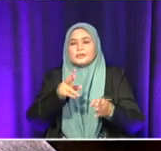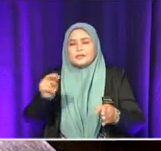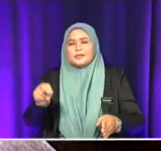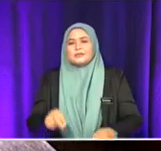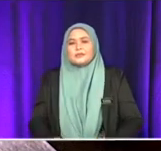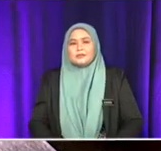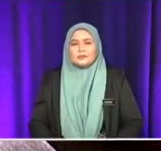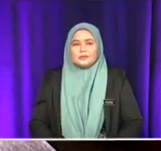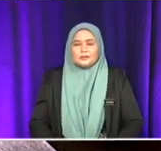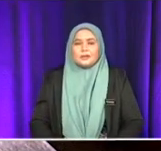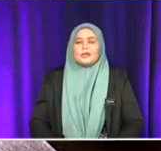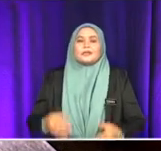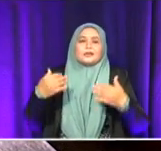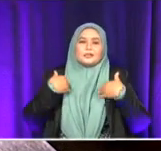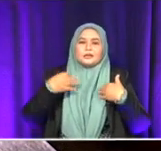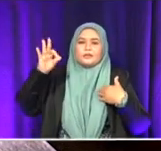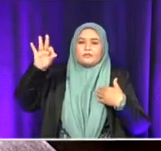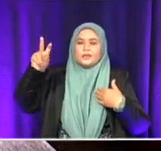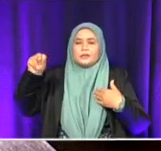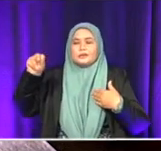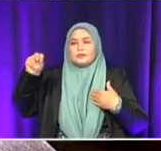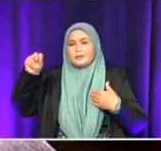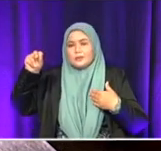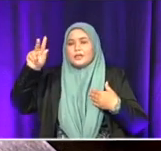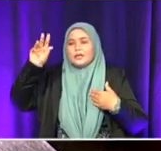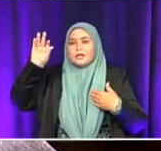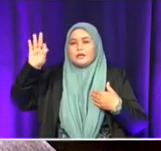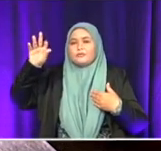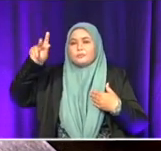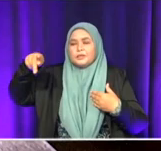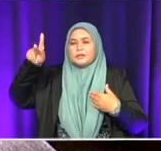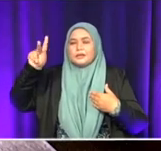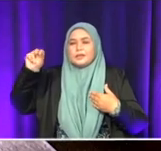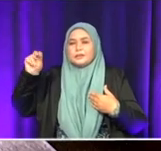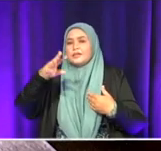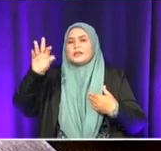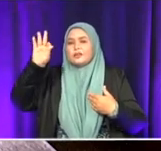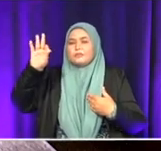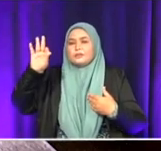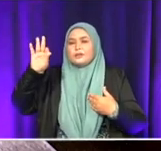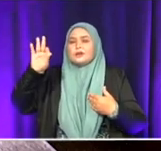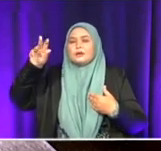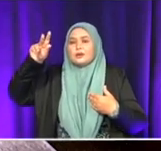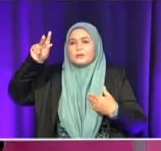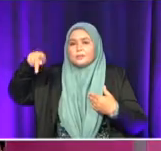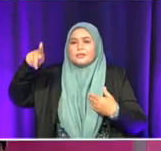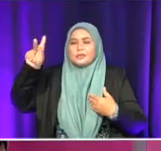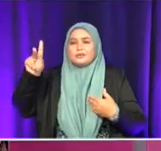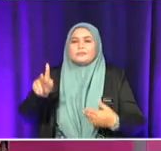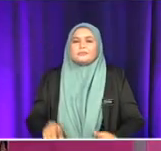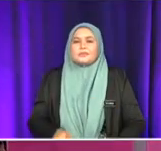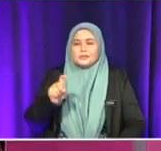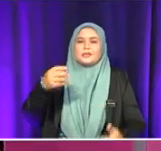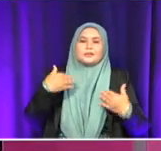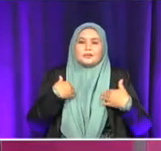fikih tadi falsafah pendidikan kebangsaan Mat lama dia masih lagi sama tapi murid-murid itu dia murid yang bakal